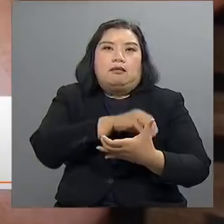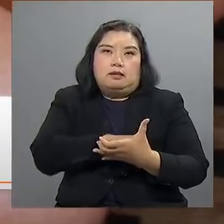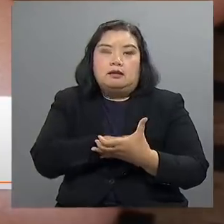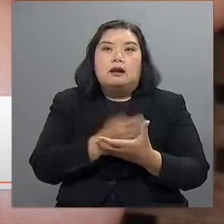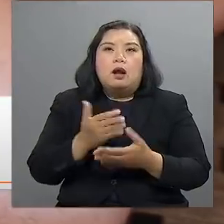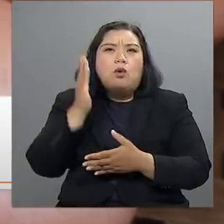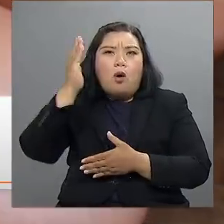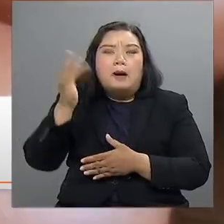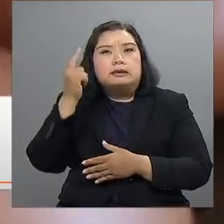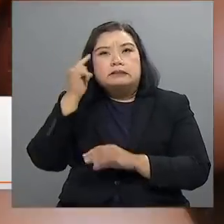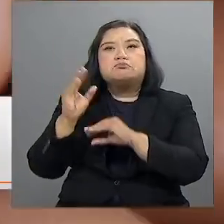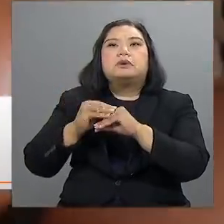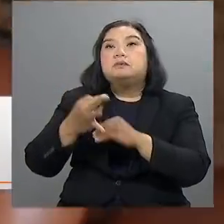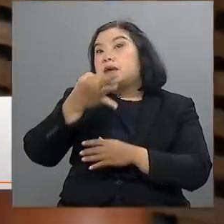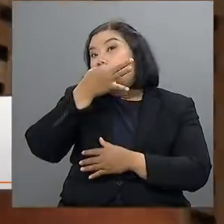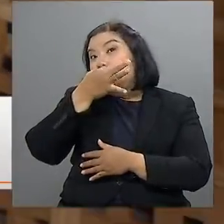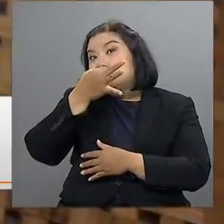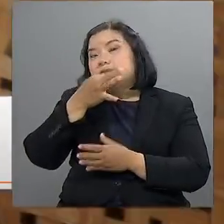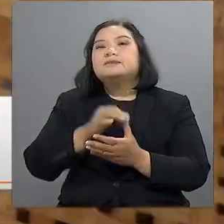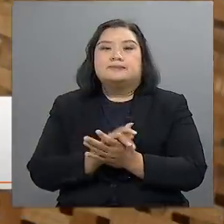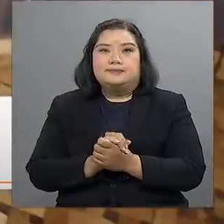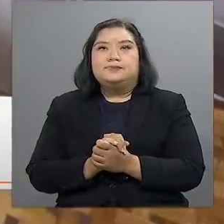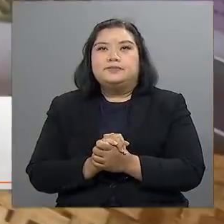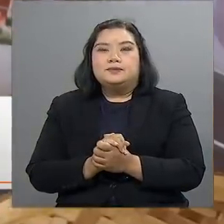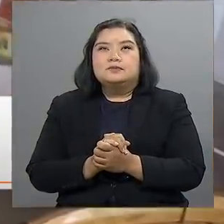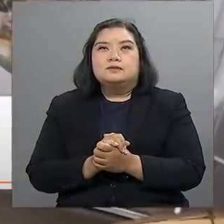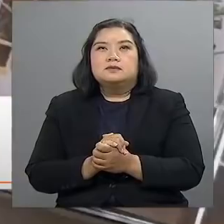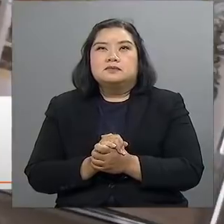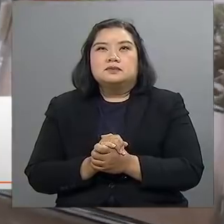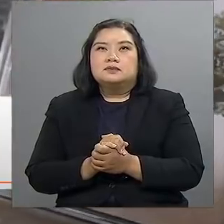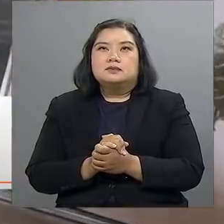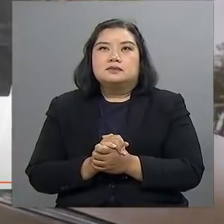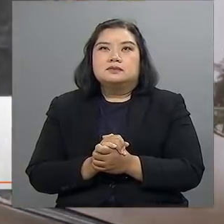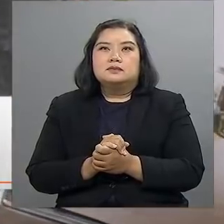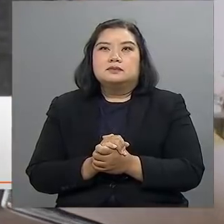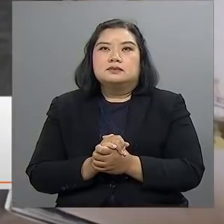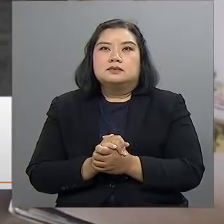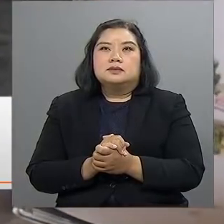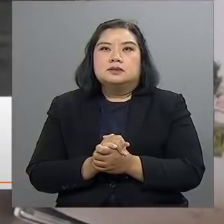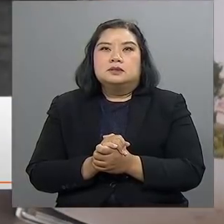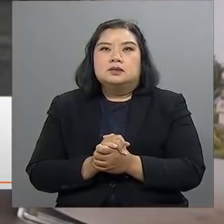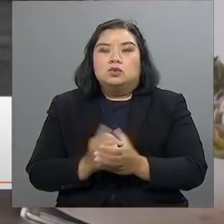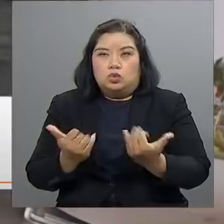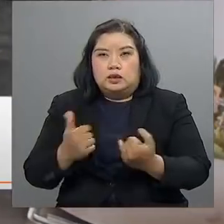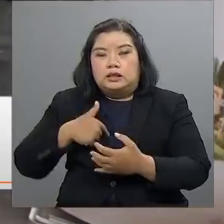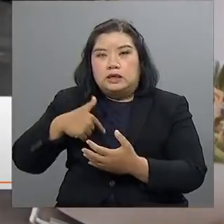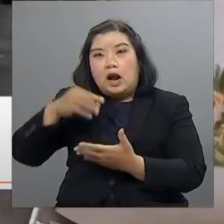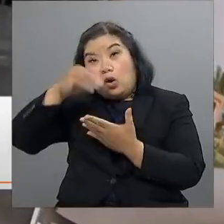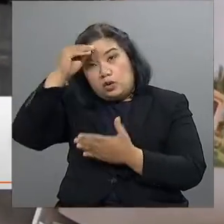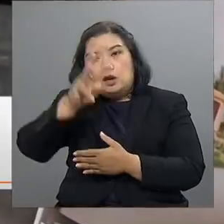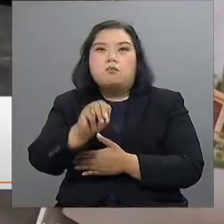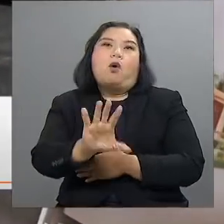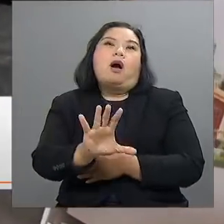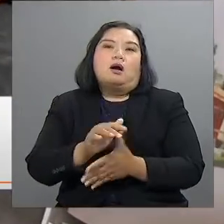ำเป็นอาชีพได้ในอนาคตนะครับ คุณสุภาพรผลิผลนะครับก็เป็นนักเรียนชั้นม.5เล่าว่าทาร์ตไข่มะม่วงเบ